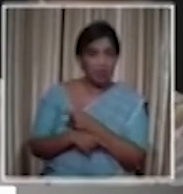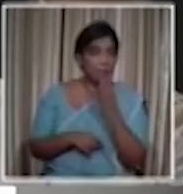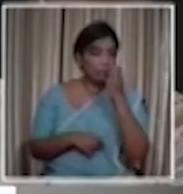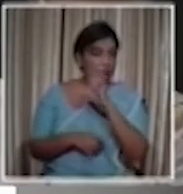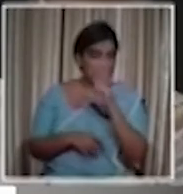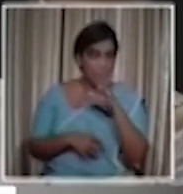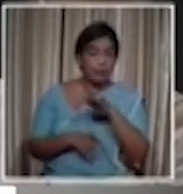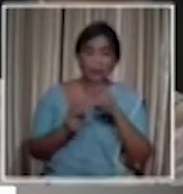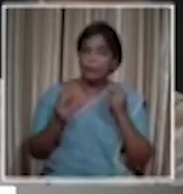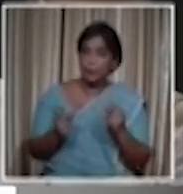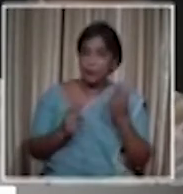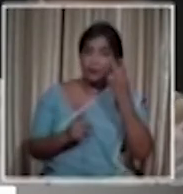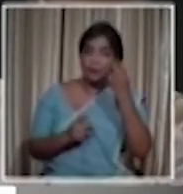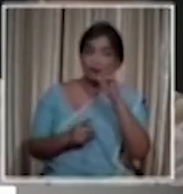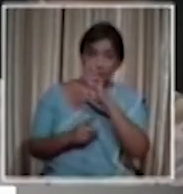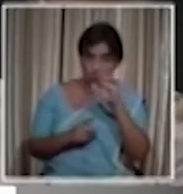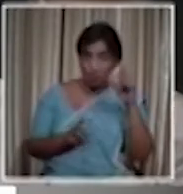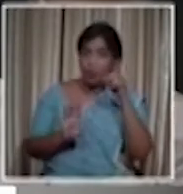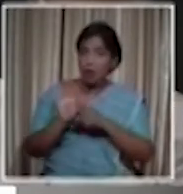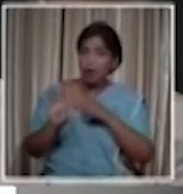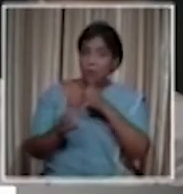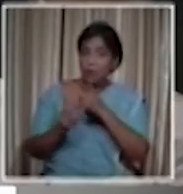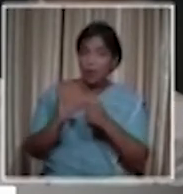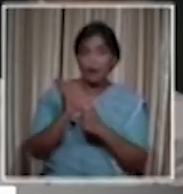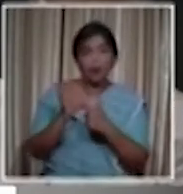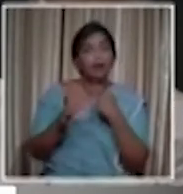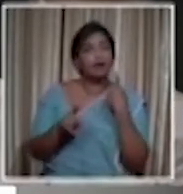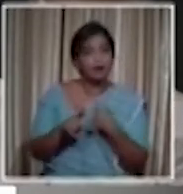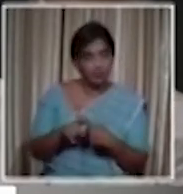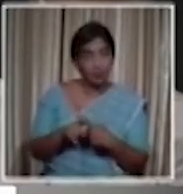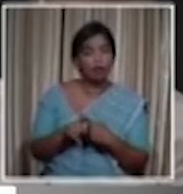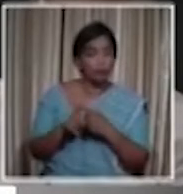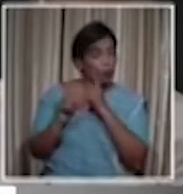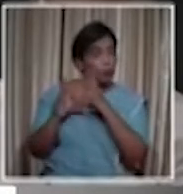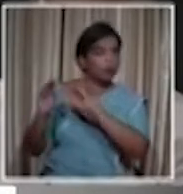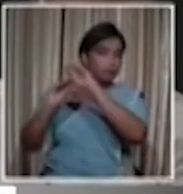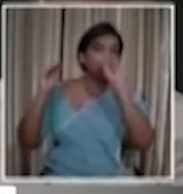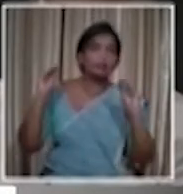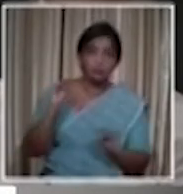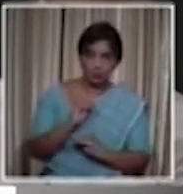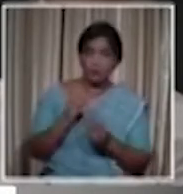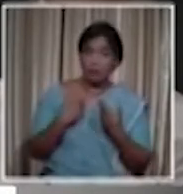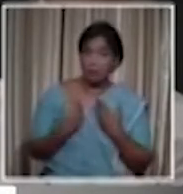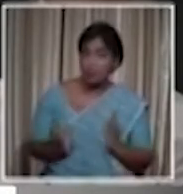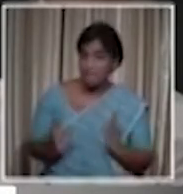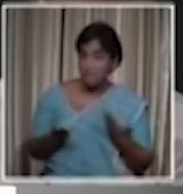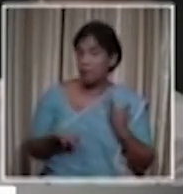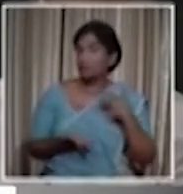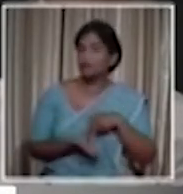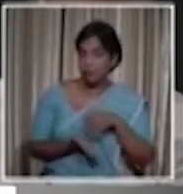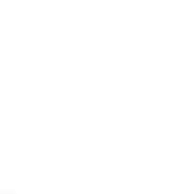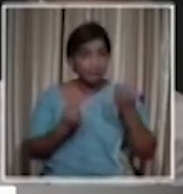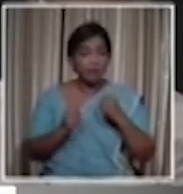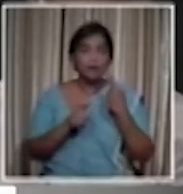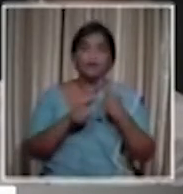අපි වහාම 2019 වර්ෂයේ තිබූ බදු ක්‍රමයටත් යා යුතු වෙනවා අපි නැගිටීම පටන් ගත යුත්තේ